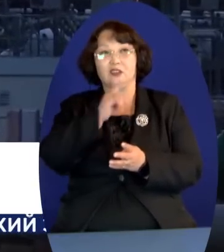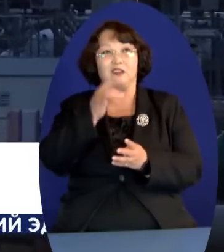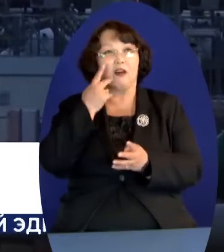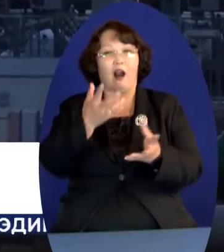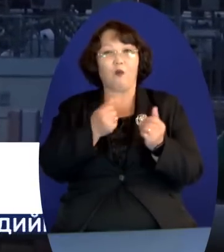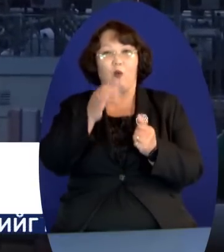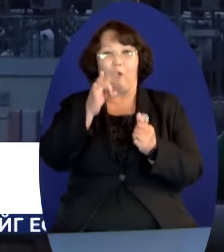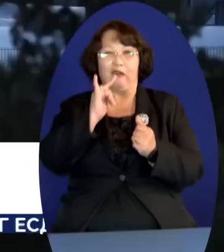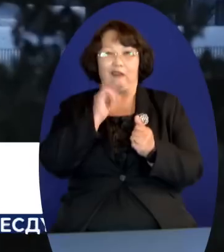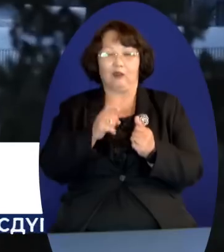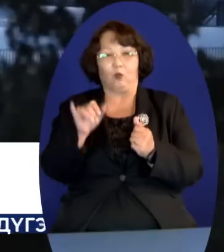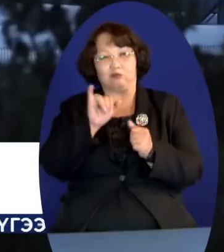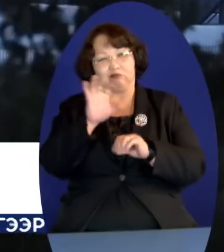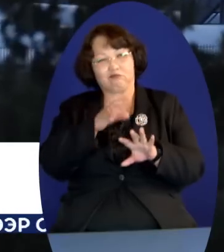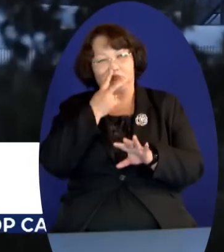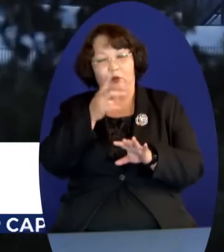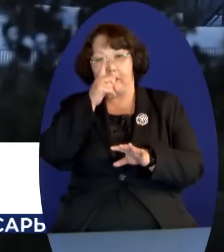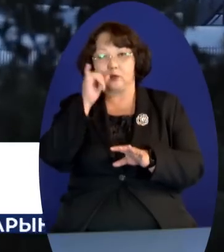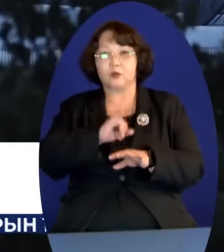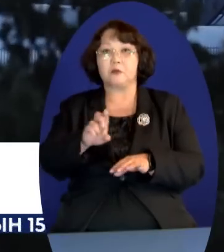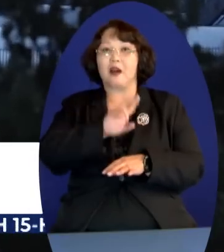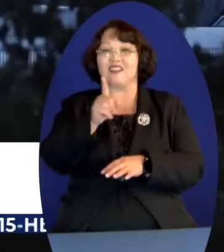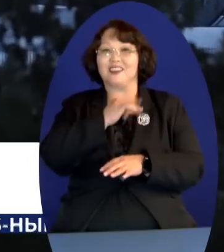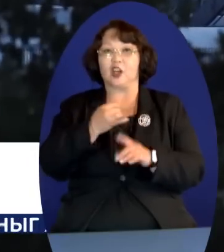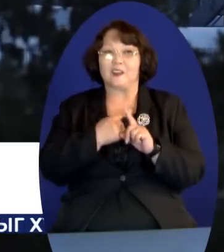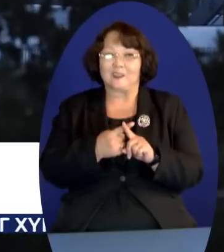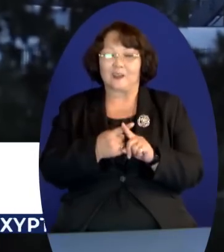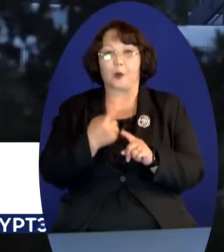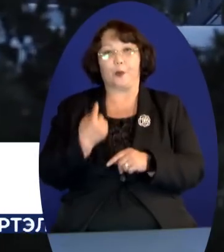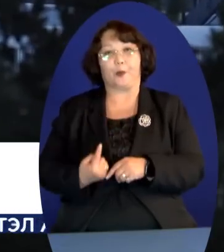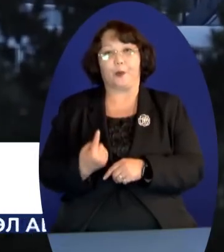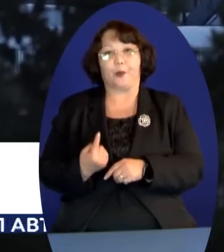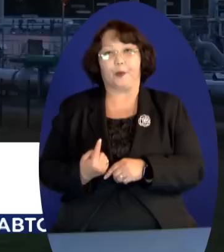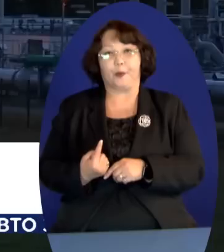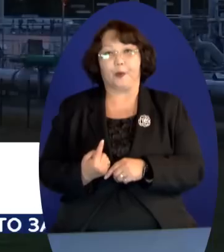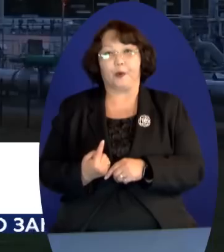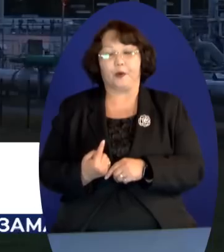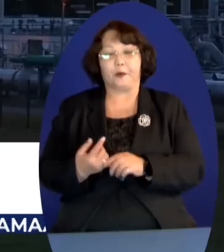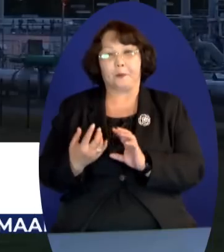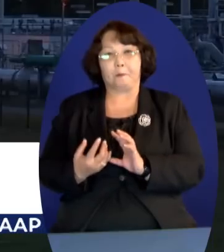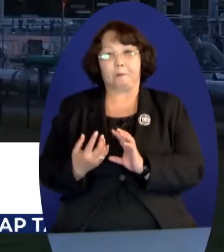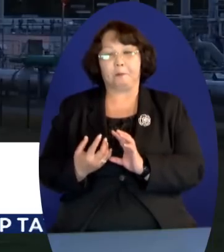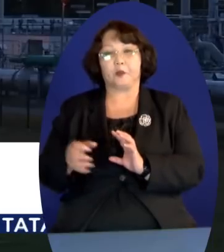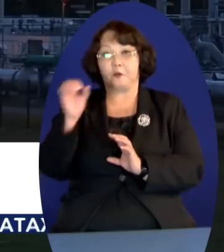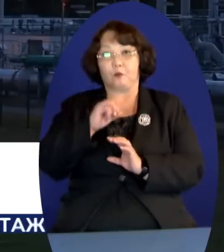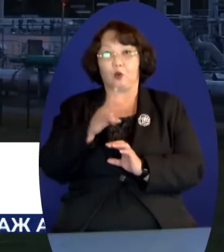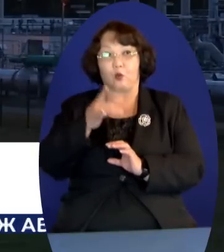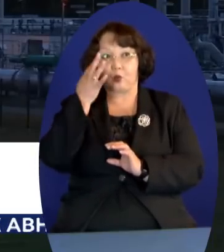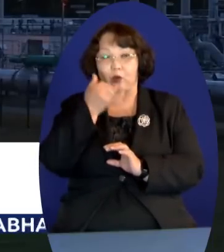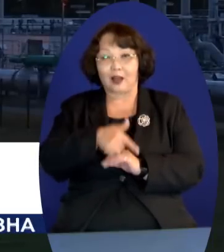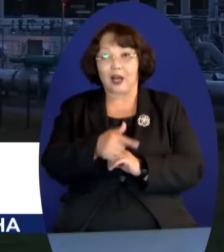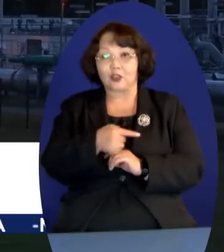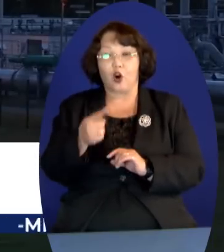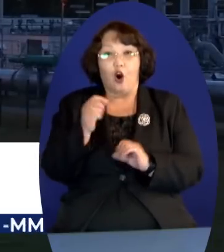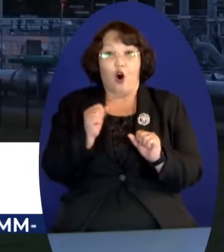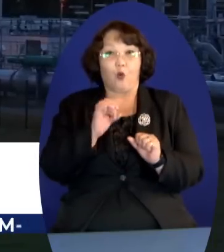хамааралтай улс орнуудыг бодолцож Оросын байгалийн хийд хориг тавихаа түр адсанж байгаа юм а. Одоо Европын холбоо ирэх өвлөөс өмнө эрчим хүчээ